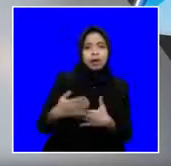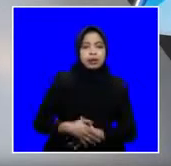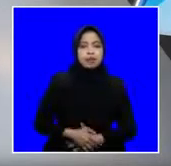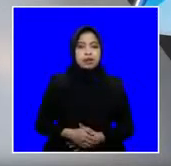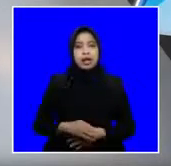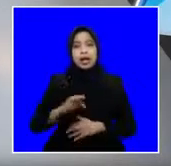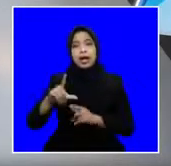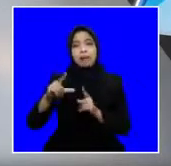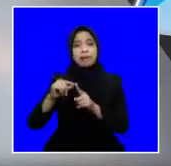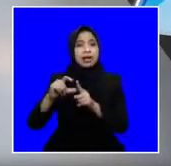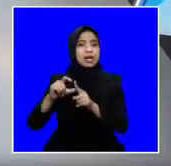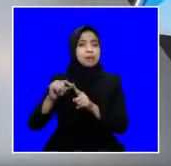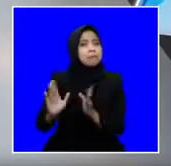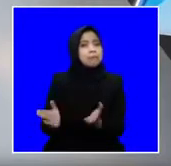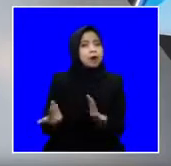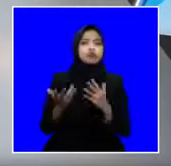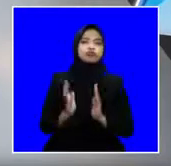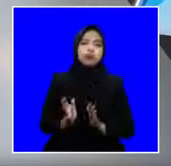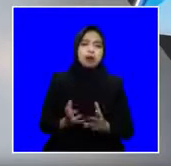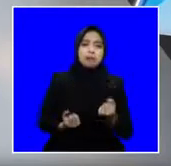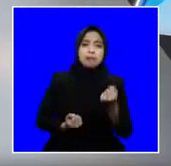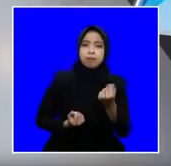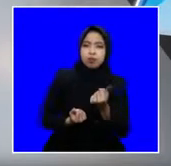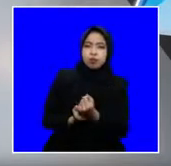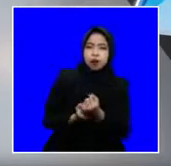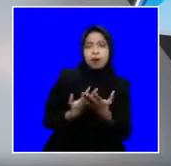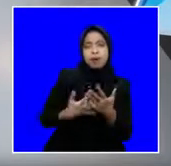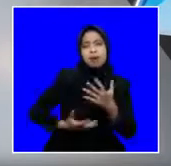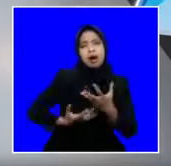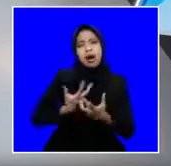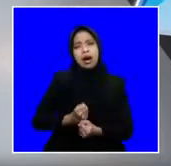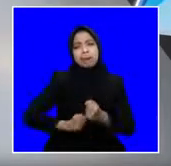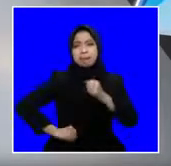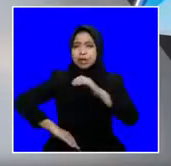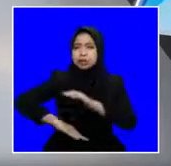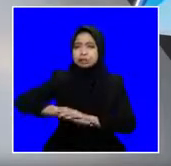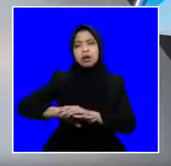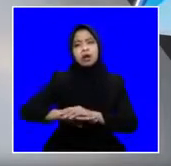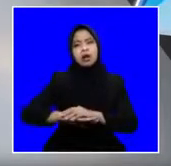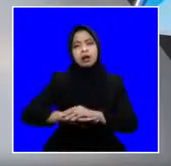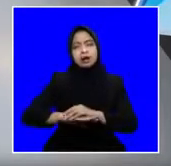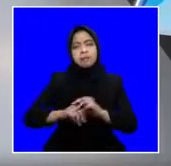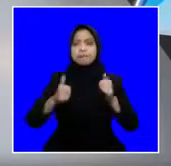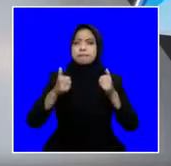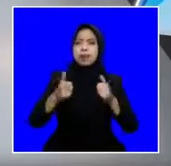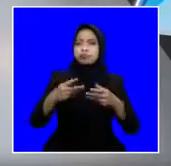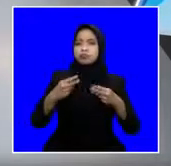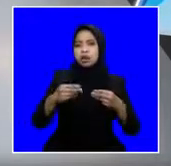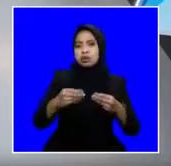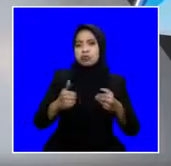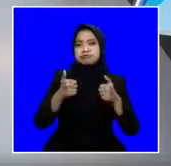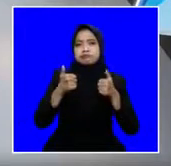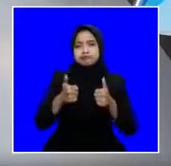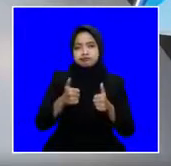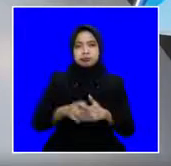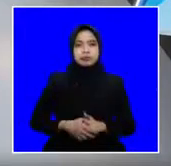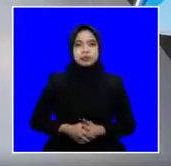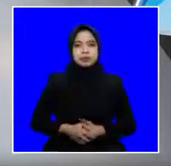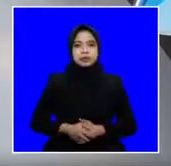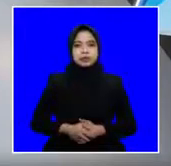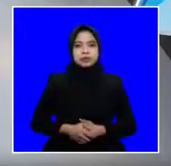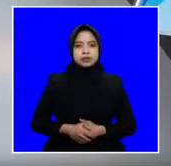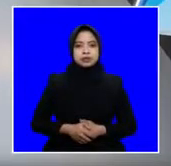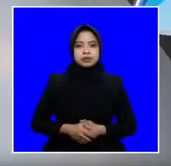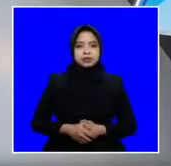LPDP, kita upayakan LPDP ini nanti mempunyai kredibilitas yang tinggi sehingga komponen